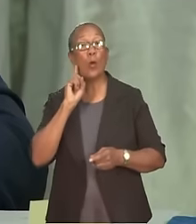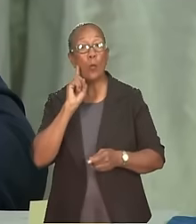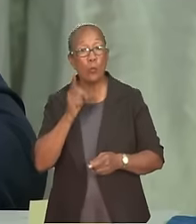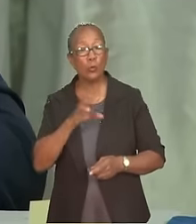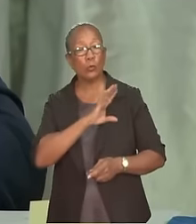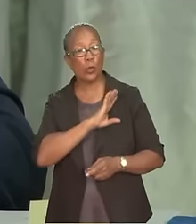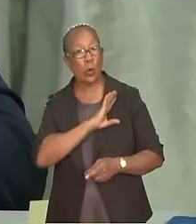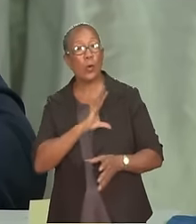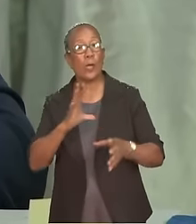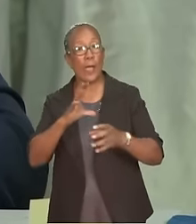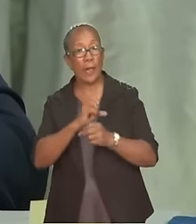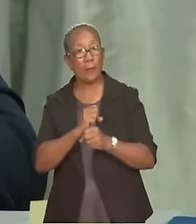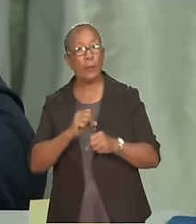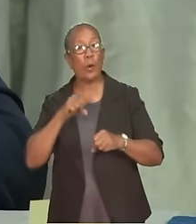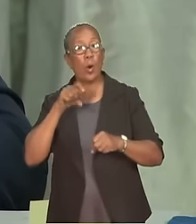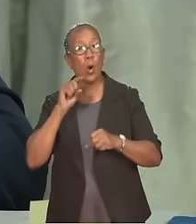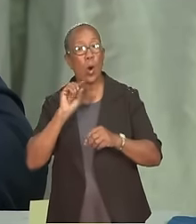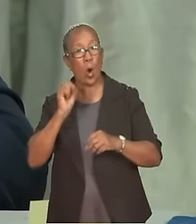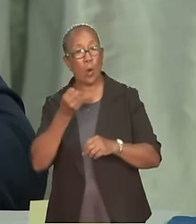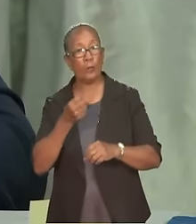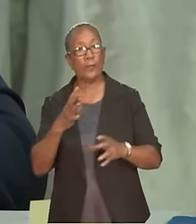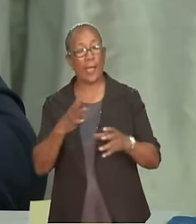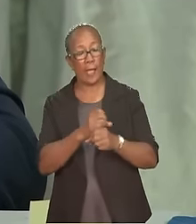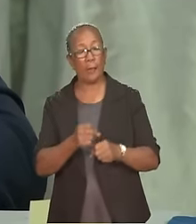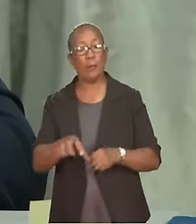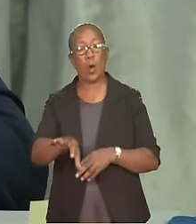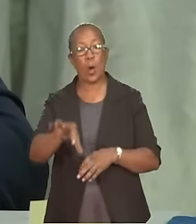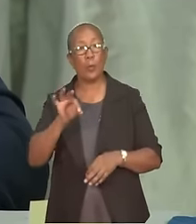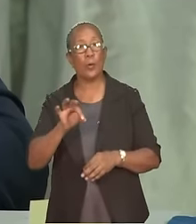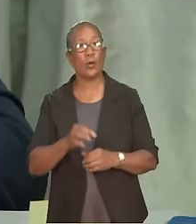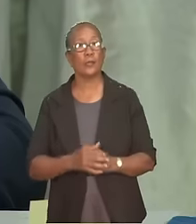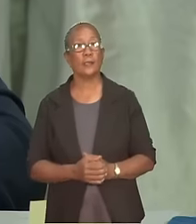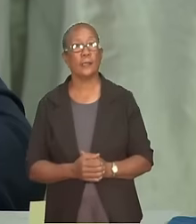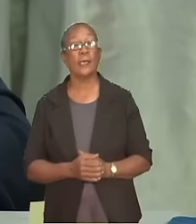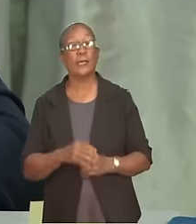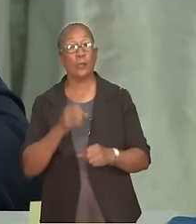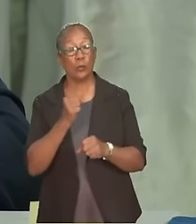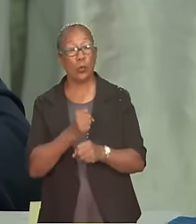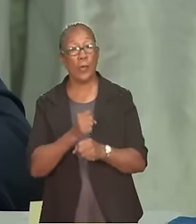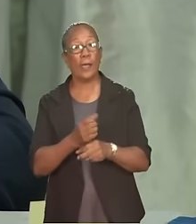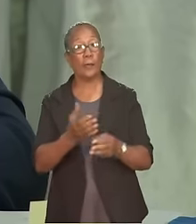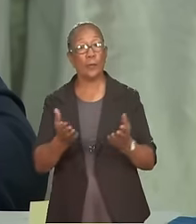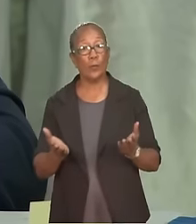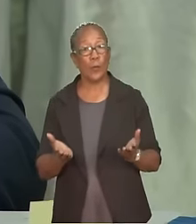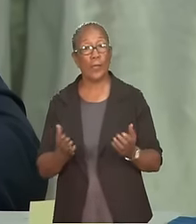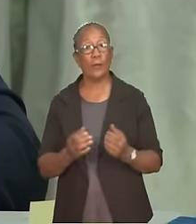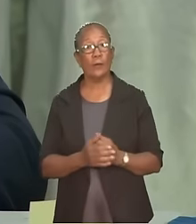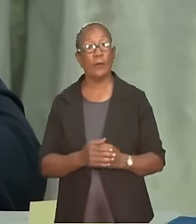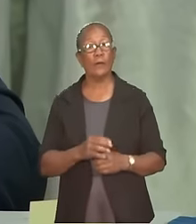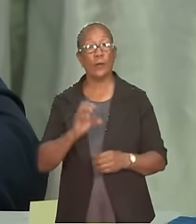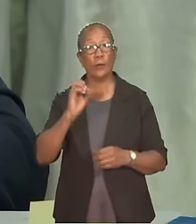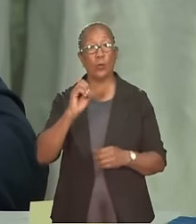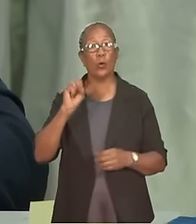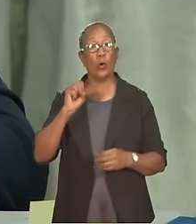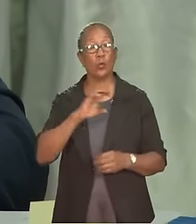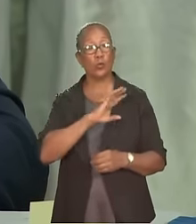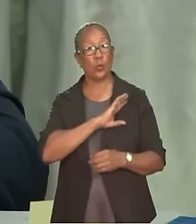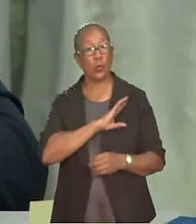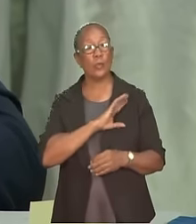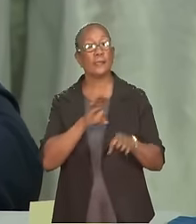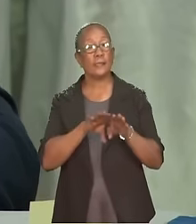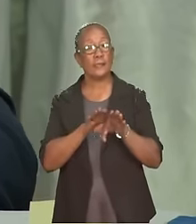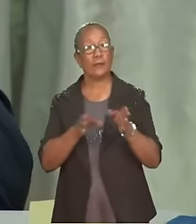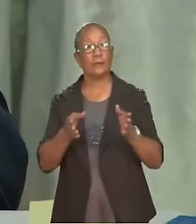als een soort beroepsinstantie, dat men bij de president terecht kan. Dus dat is de werkwijze. En ook dat verzoek van OWAS is in behandeling bij het clusterteam van